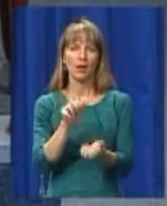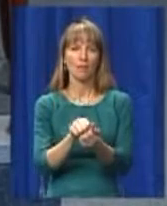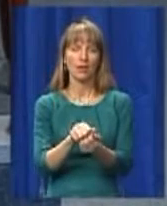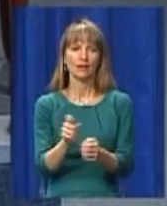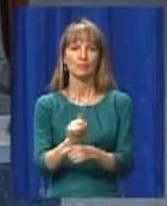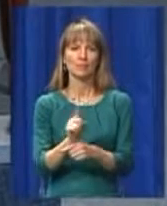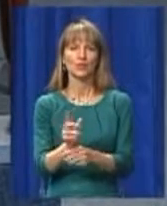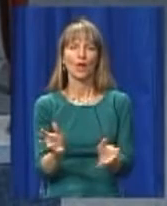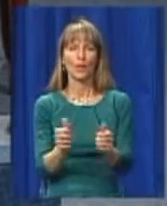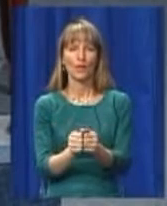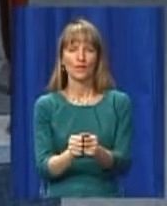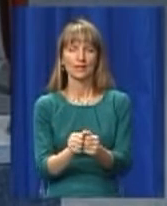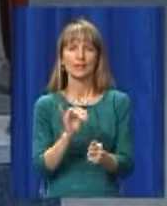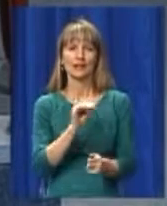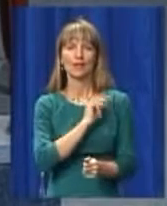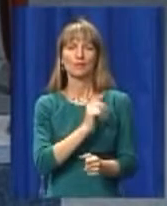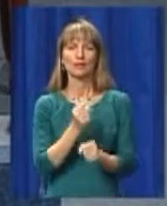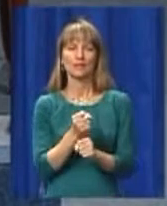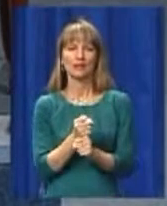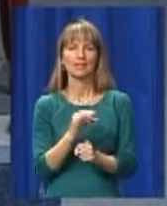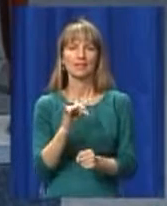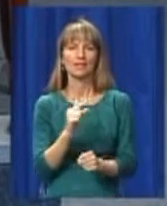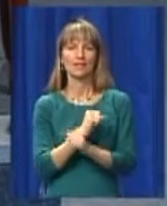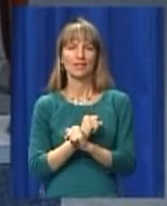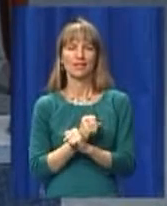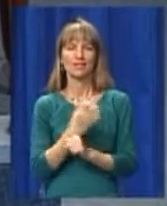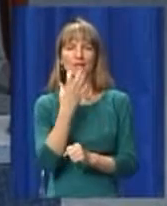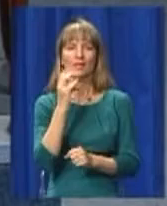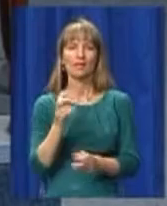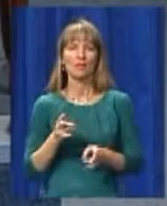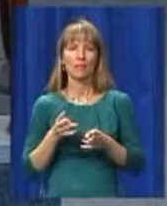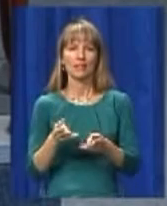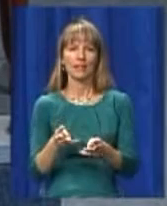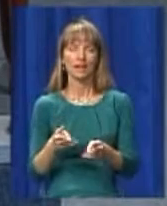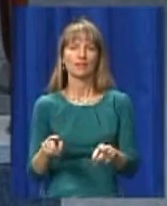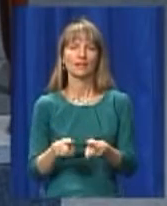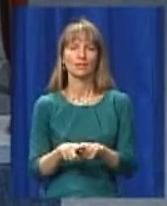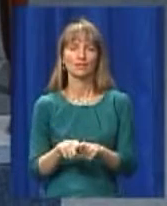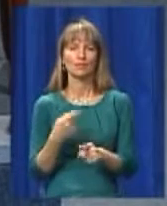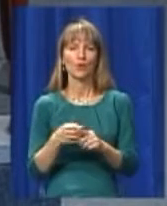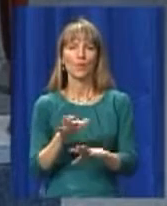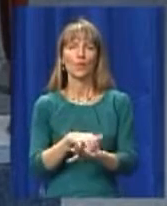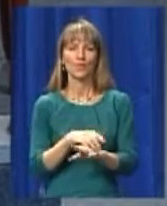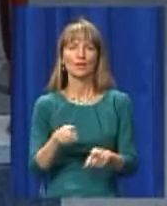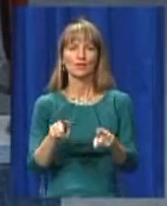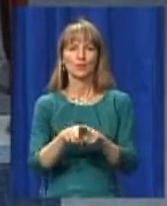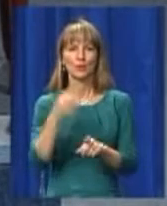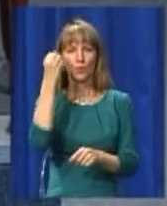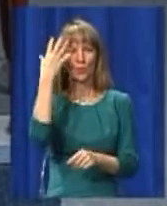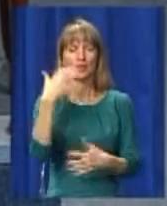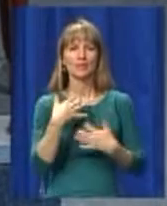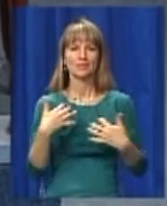ловляться, і робота робиться, і відпочинок теплий на батареї також проводиться. Тож коти, вони також розумні